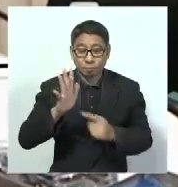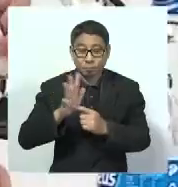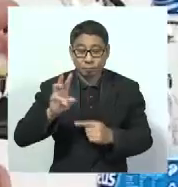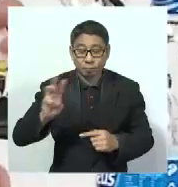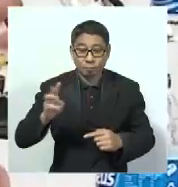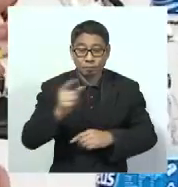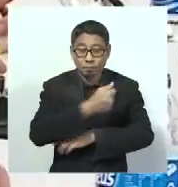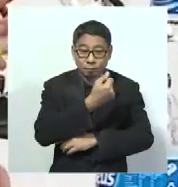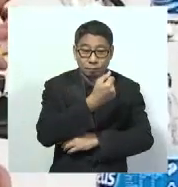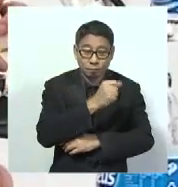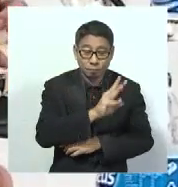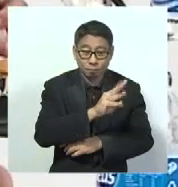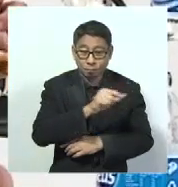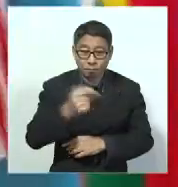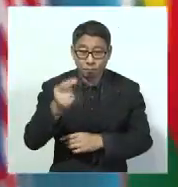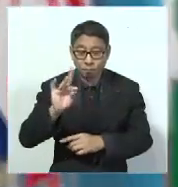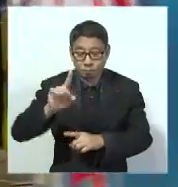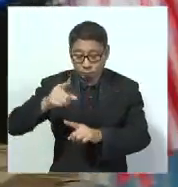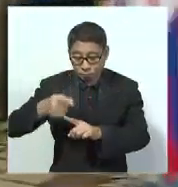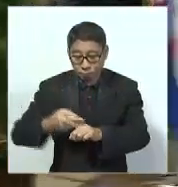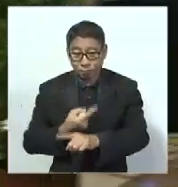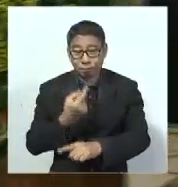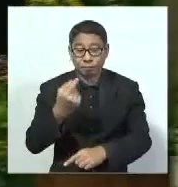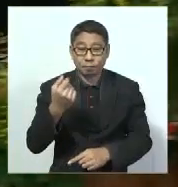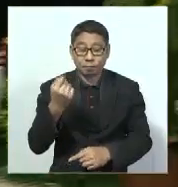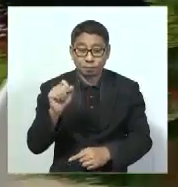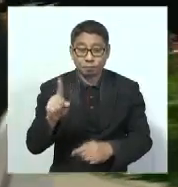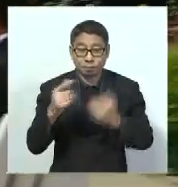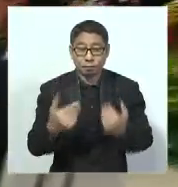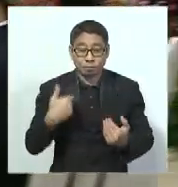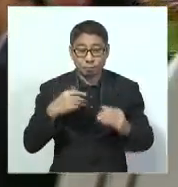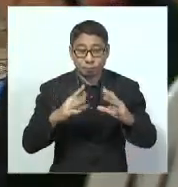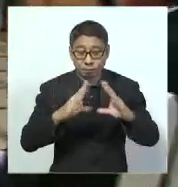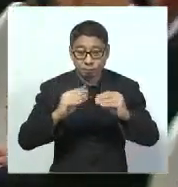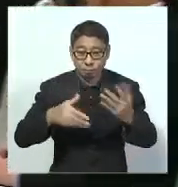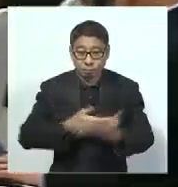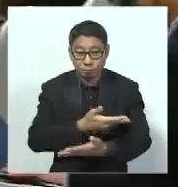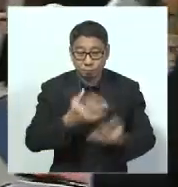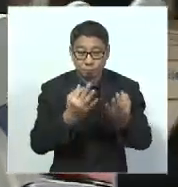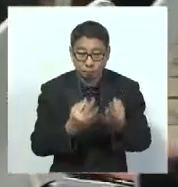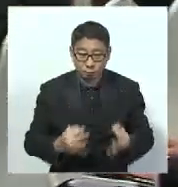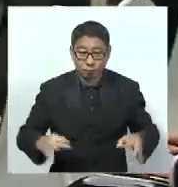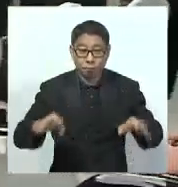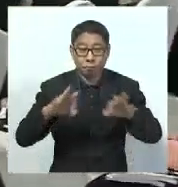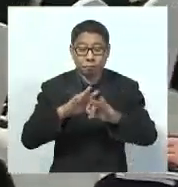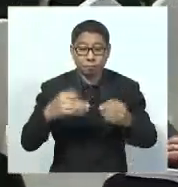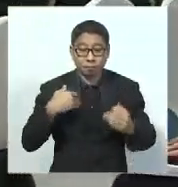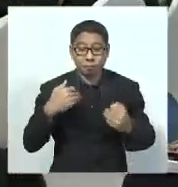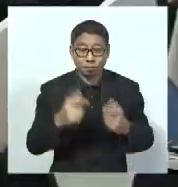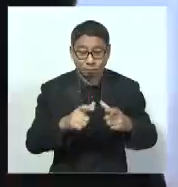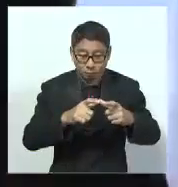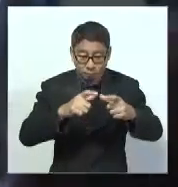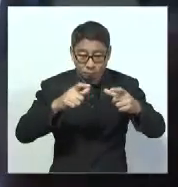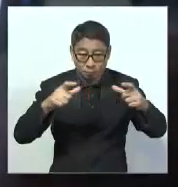ง18พฤศจิกายนนี้นะครับประชุมเอเปคอันนี้ก็ใหญ่เหมือนกันนะครับใหญ่ไม่แพ้กับอาเซียนของเราอันนั้นเป็นกรอบค่อนข้างกว้